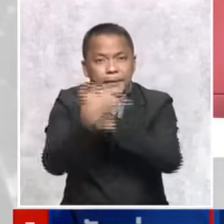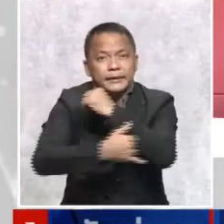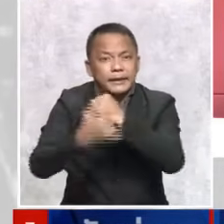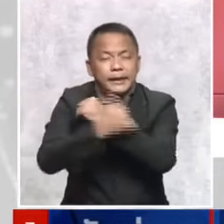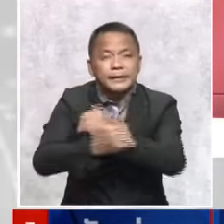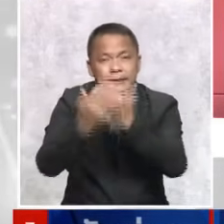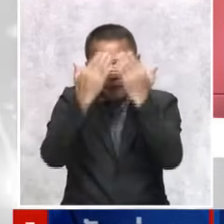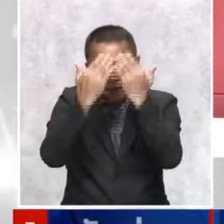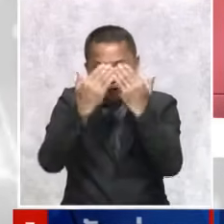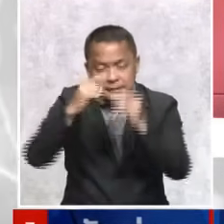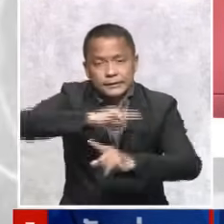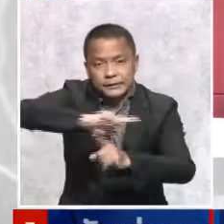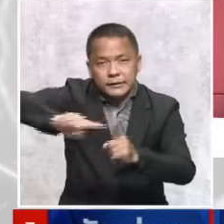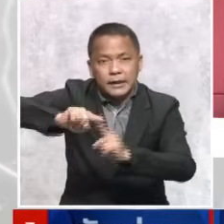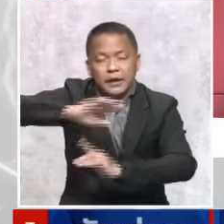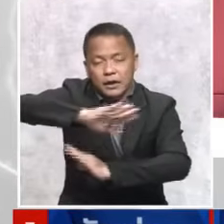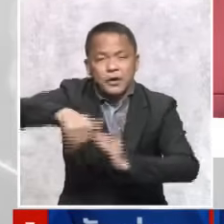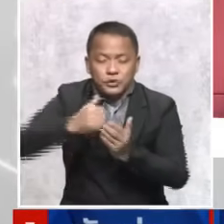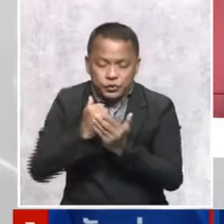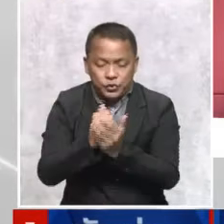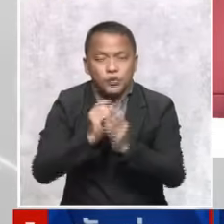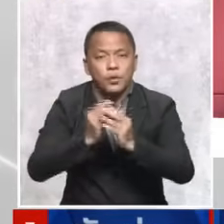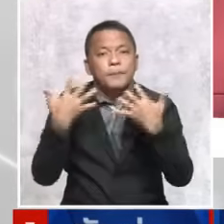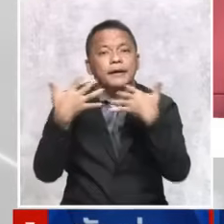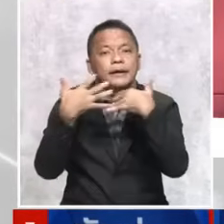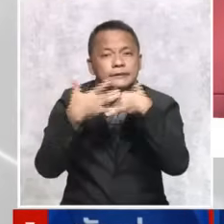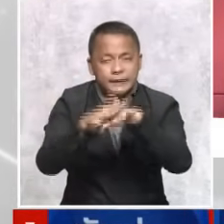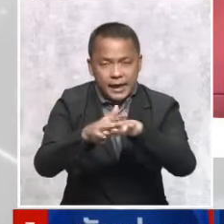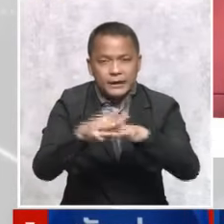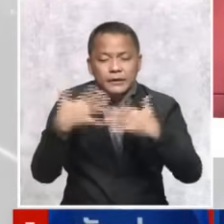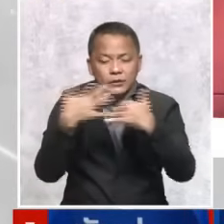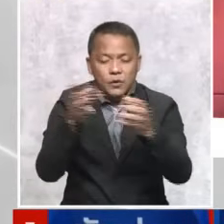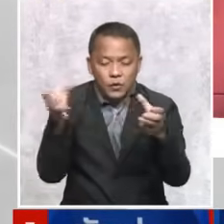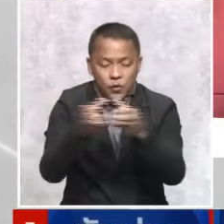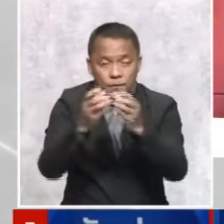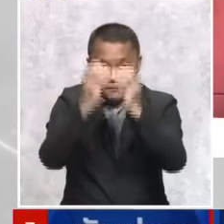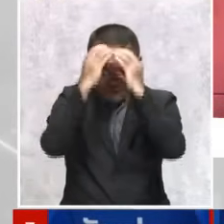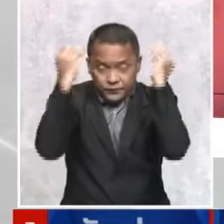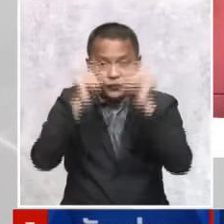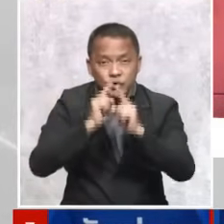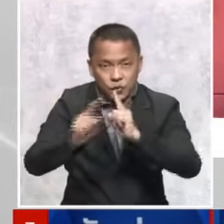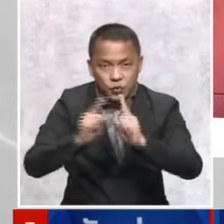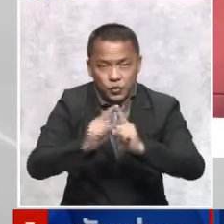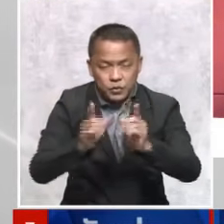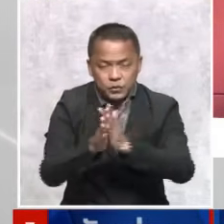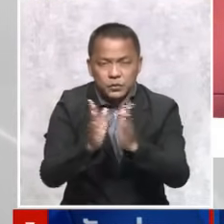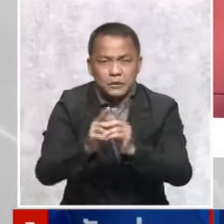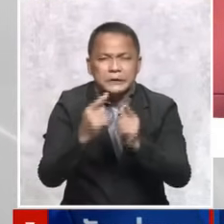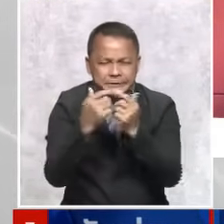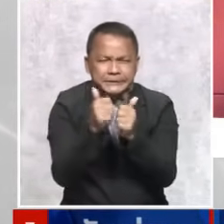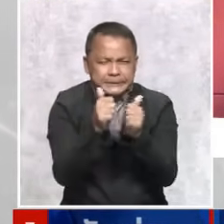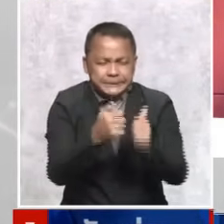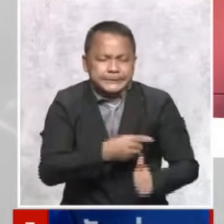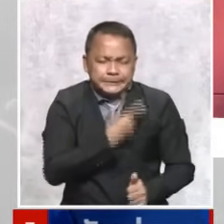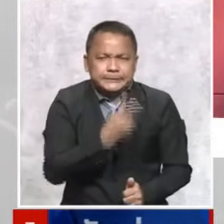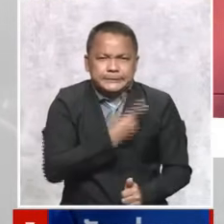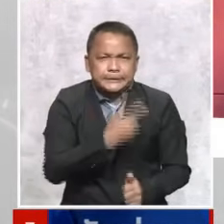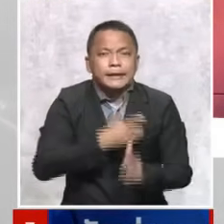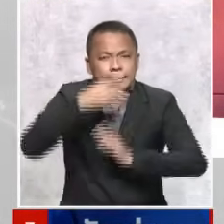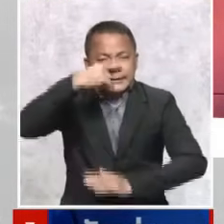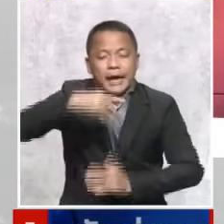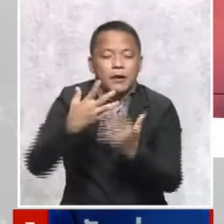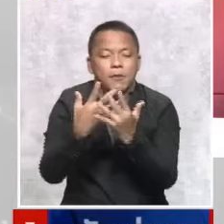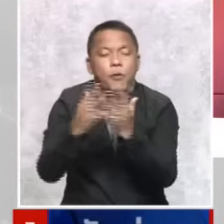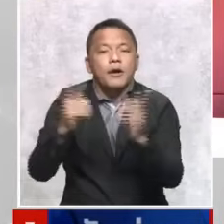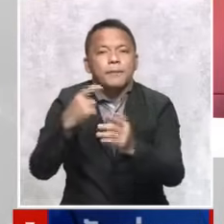าหรับอื่นๆที่เชื่อว่าจะสามารถติดต่อประสานงานได้โดยตรงกับกลุ่มฮามาสโดยเป็นเรื่องที่น่ายินดีนะคะที่ไทยได้ป